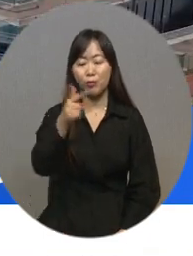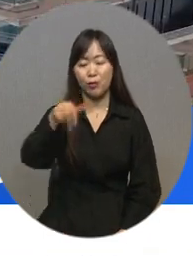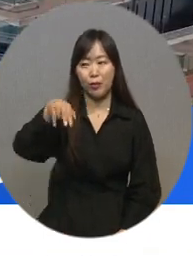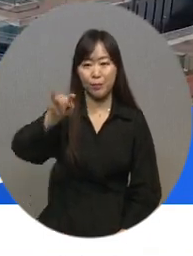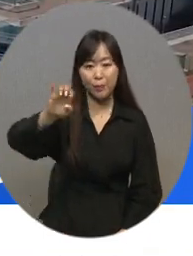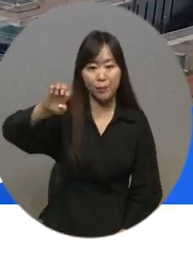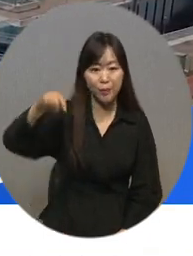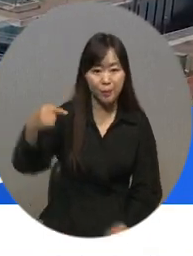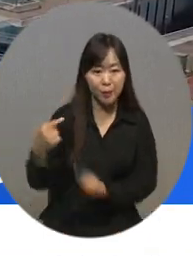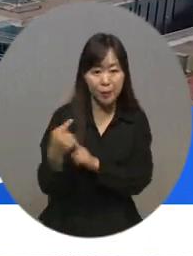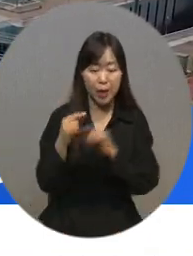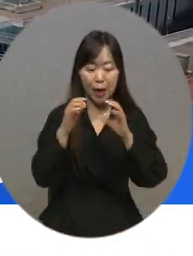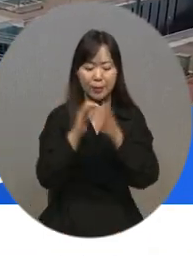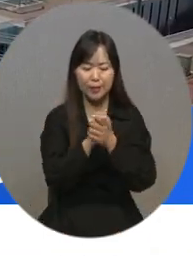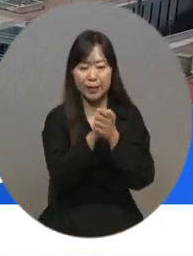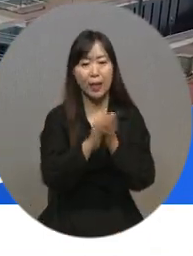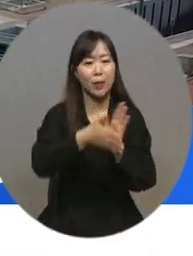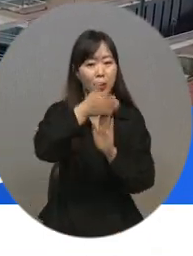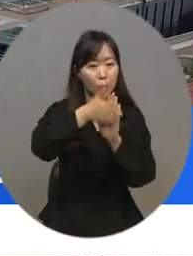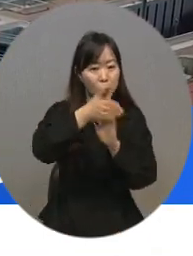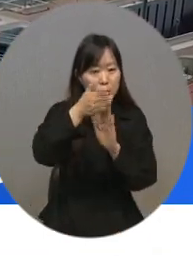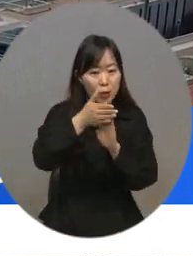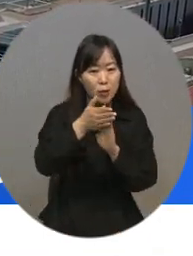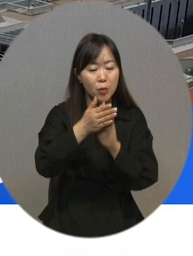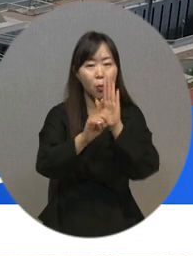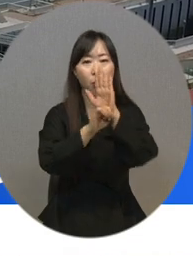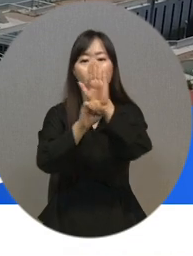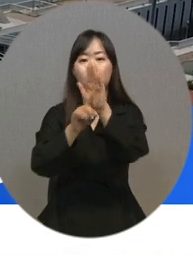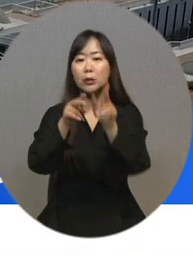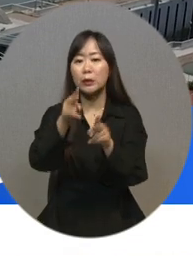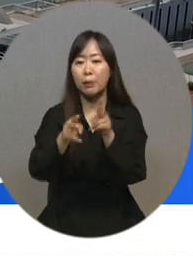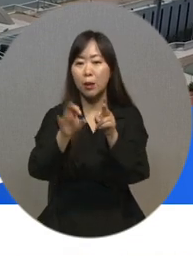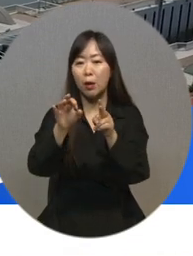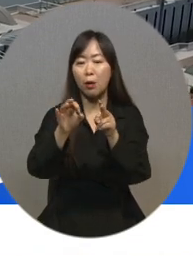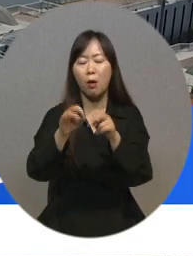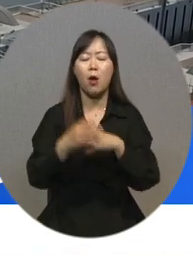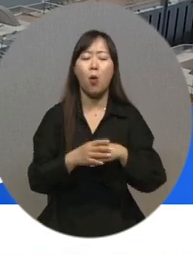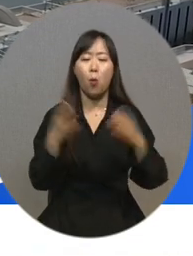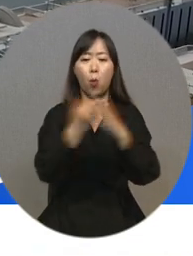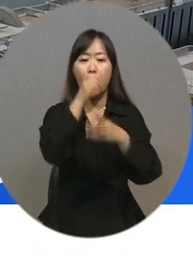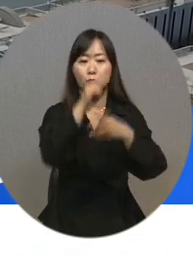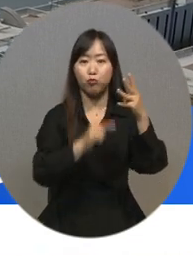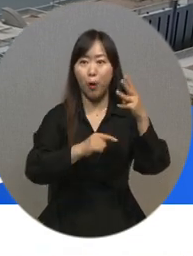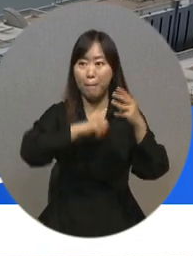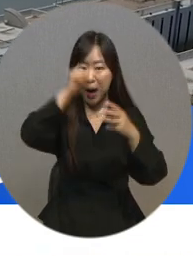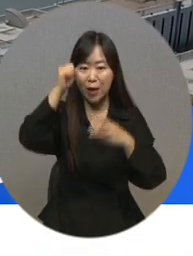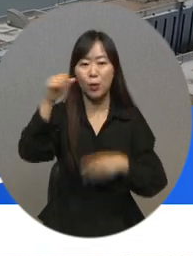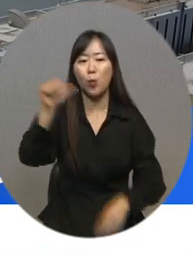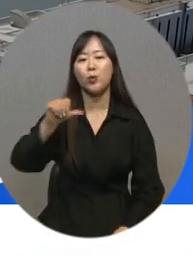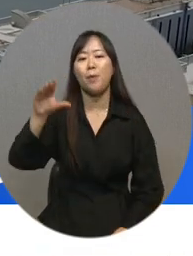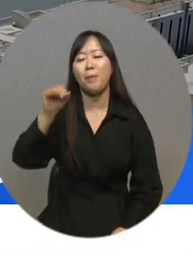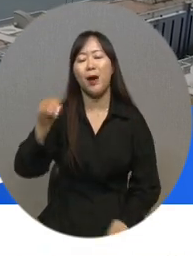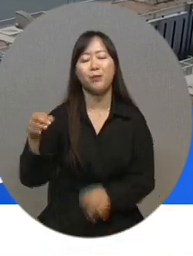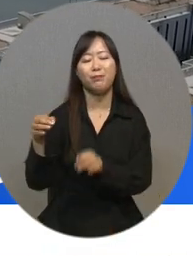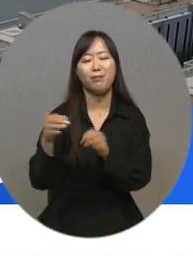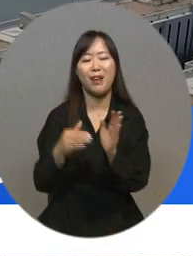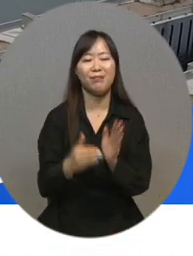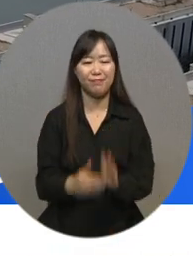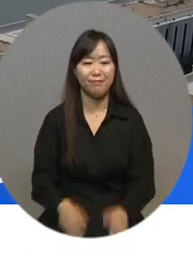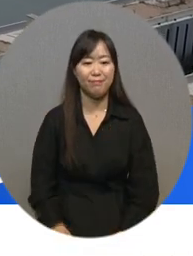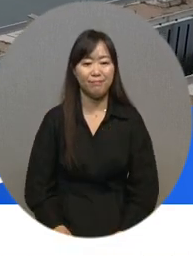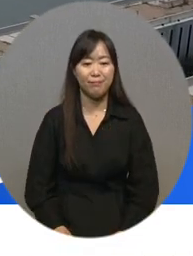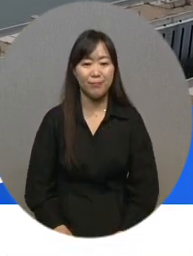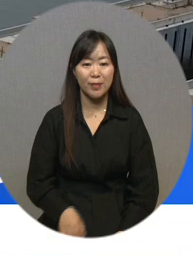전했습니다 유니세프 아동 친화도시 공무 사업에 완주군이 선정돼 5천만 원을 지원받게 됐습니다